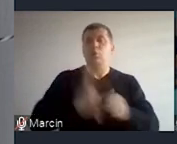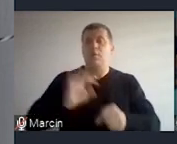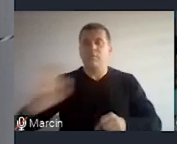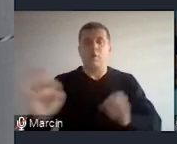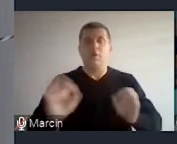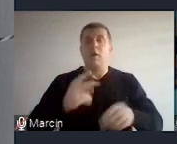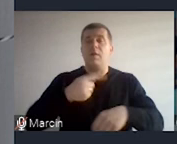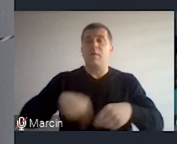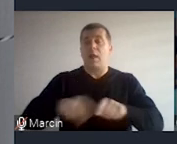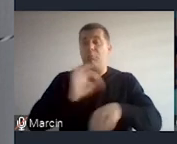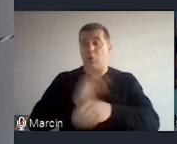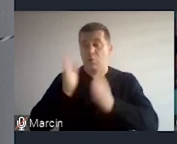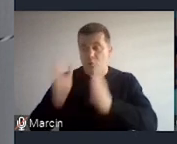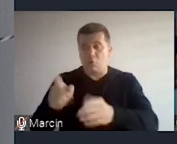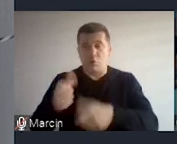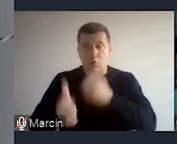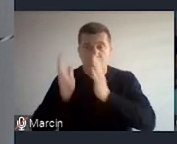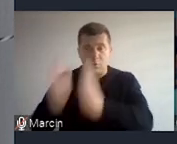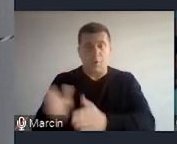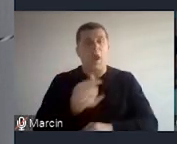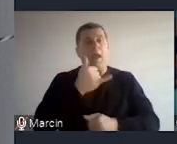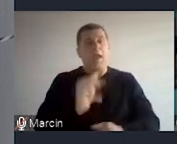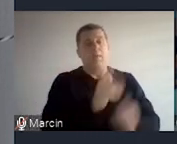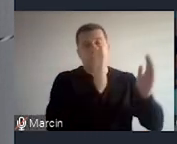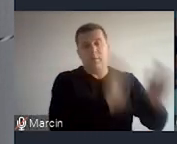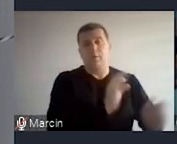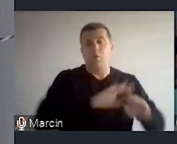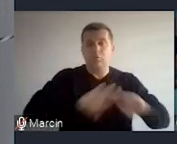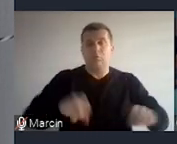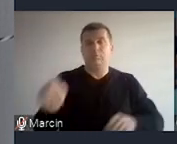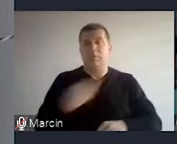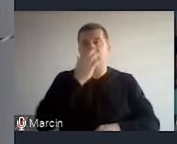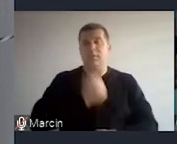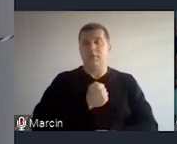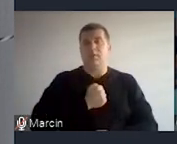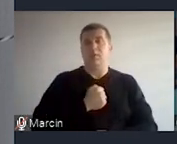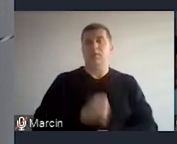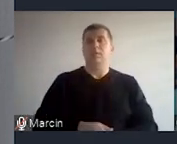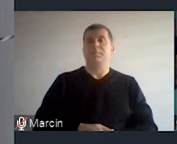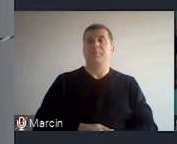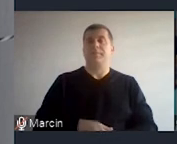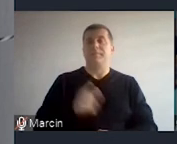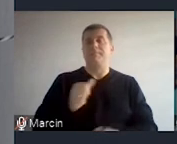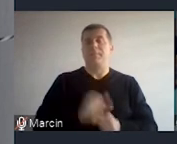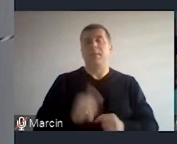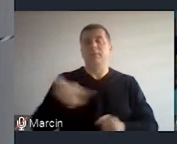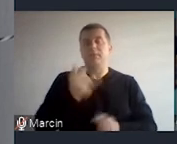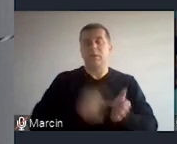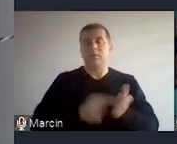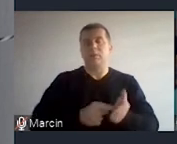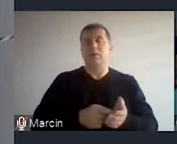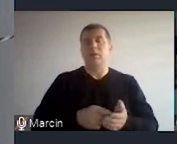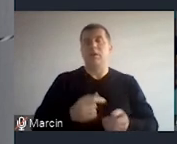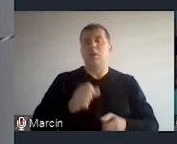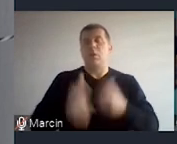tego projektu, co w ramach innego na przykład. I często zatrudnienie, a tak naprawdę oddelegowanie, sprowadza się do